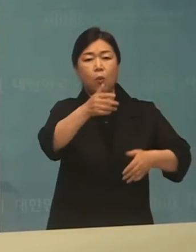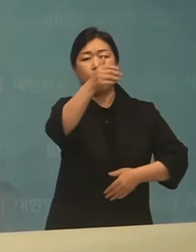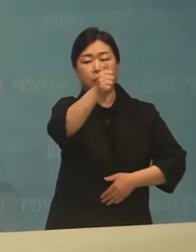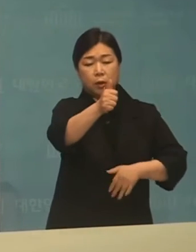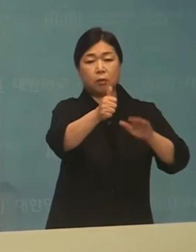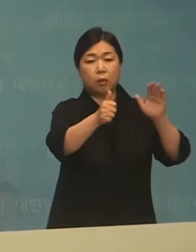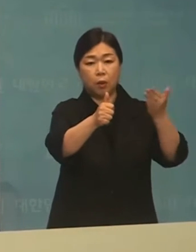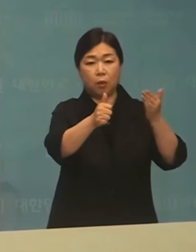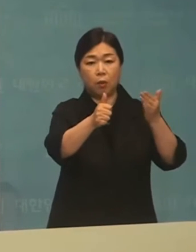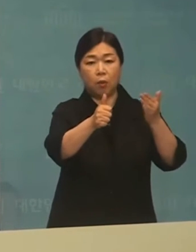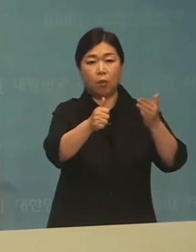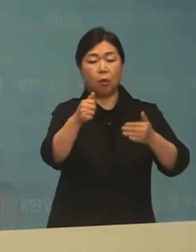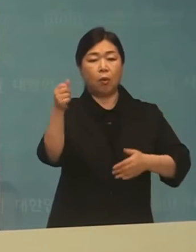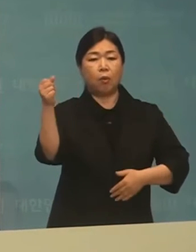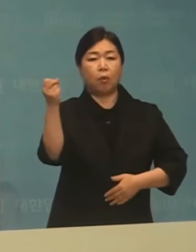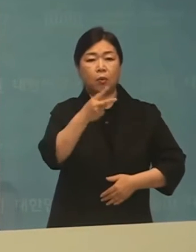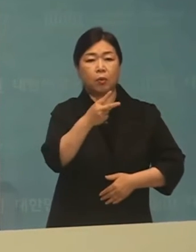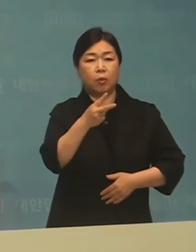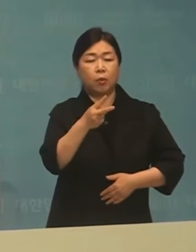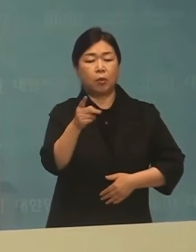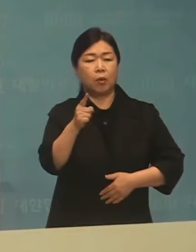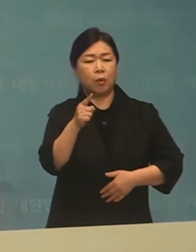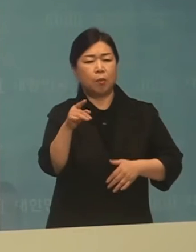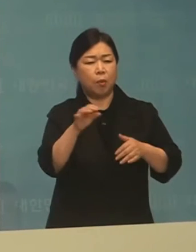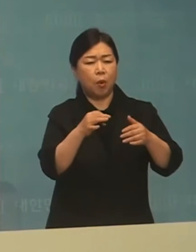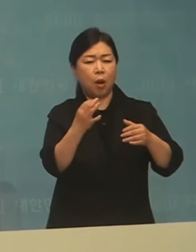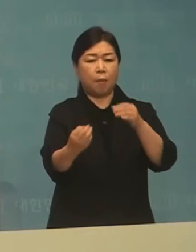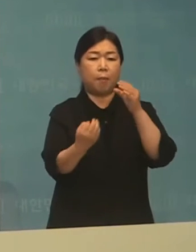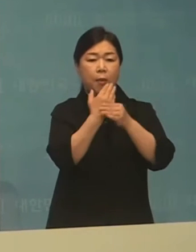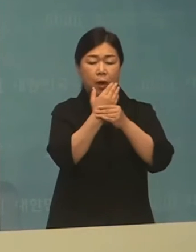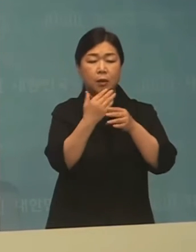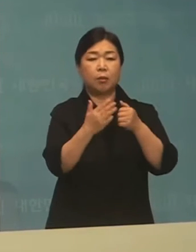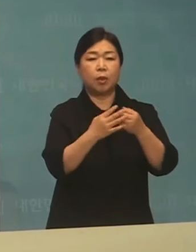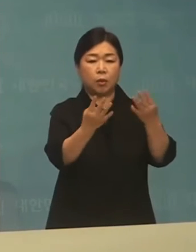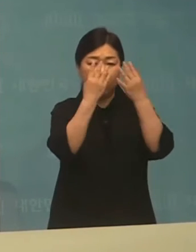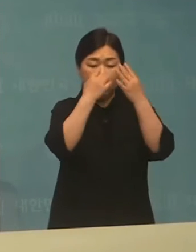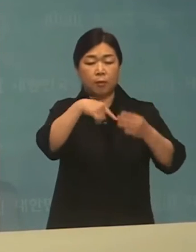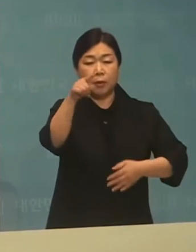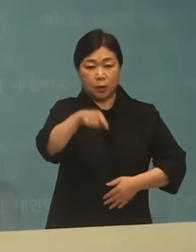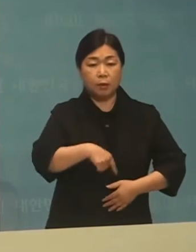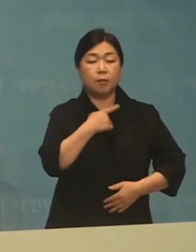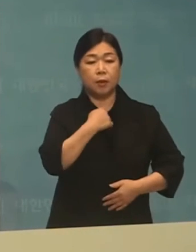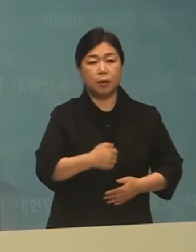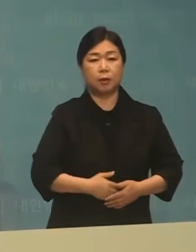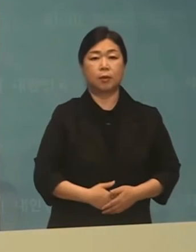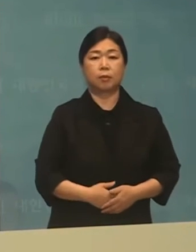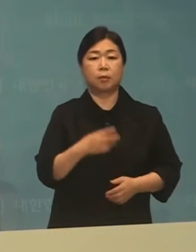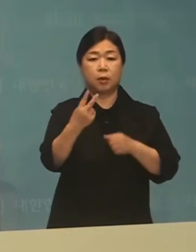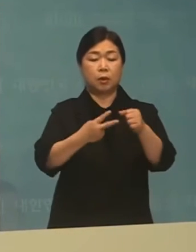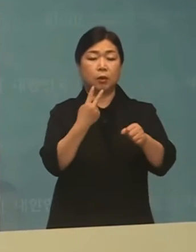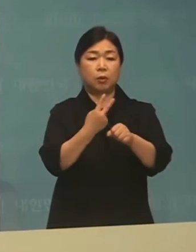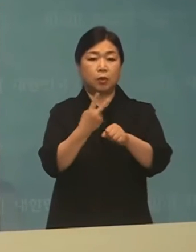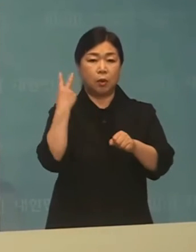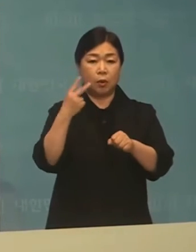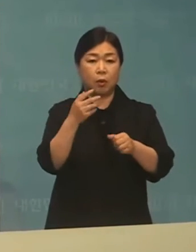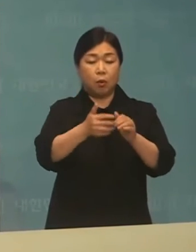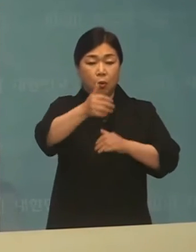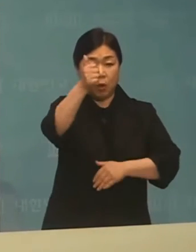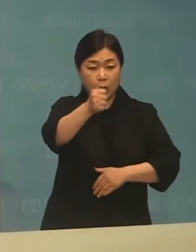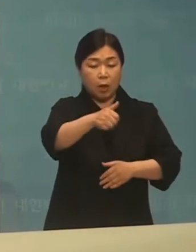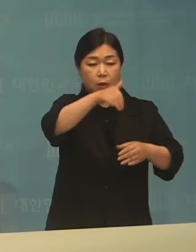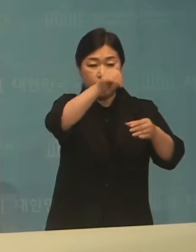뇌물수수로 교도소를 다녀왔습니다. 2년 전 광복회장 선거 당시